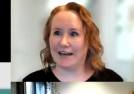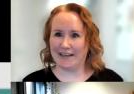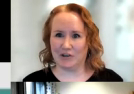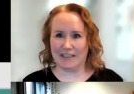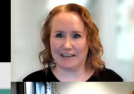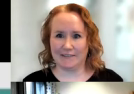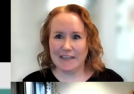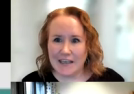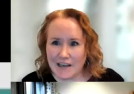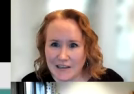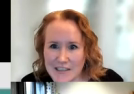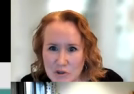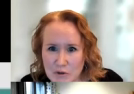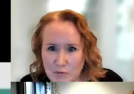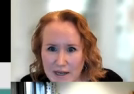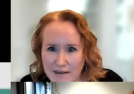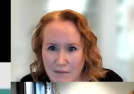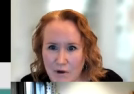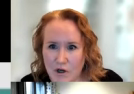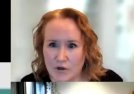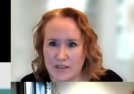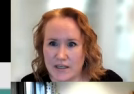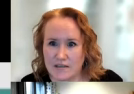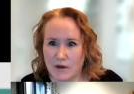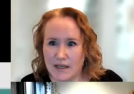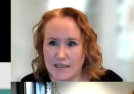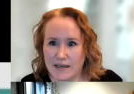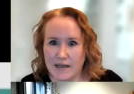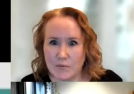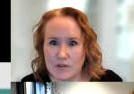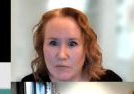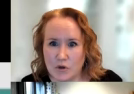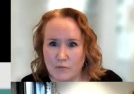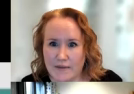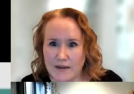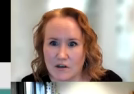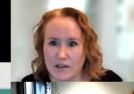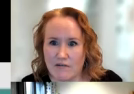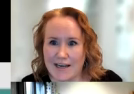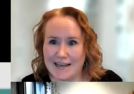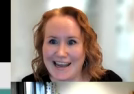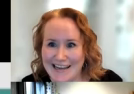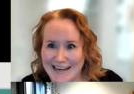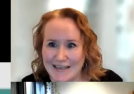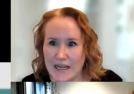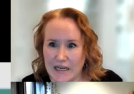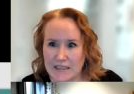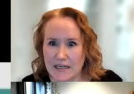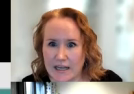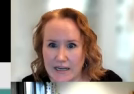Det greit å vite. Neste spørsmål det mange løsninger som alle tilgjengelige på samme domene. Skal det da være en